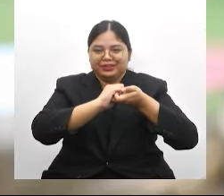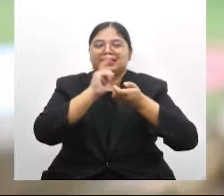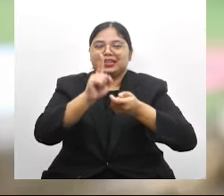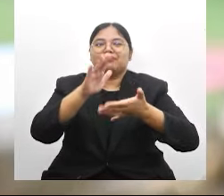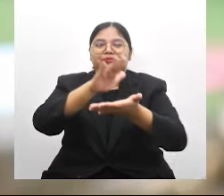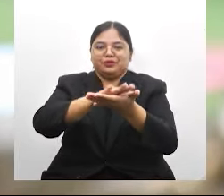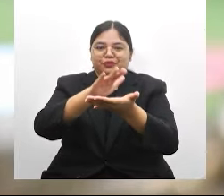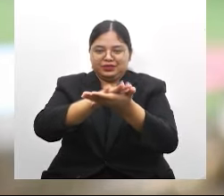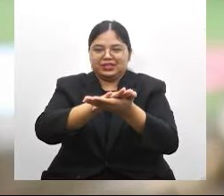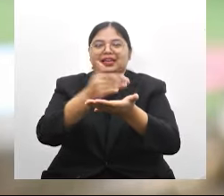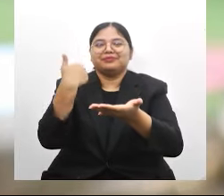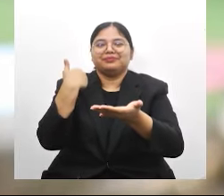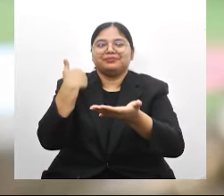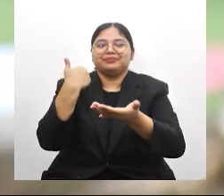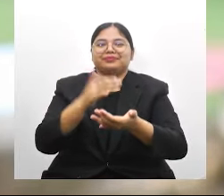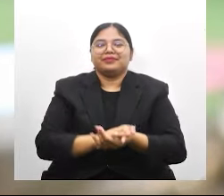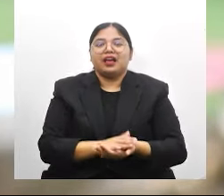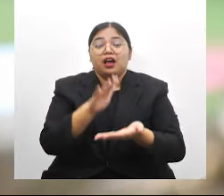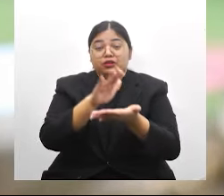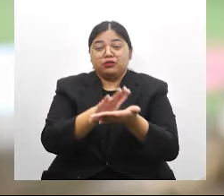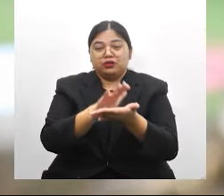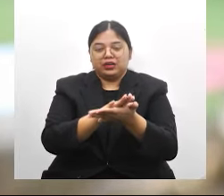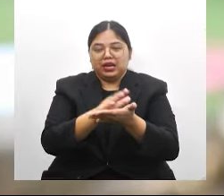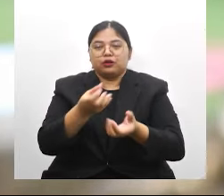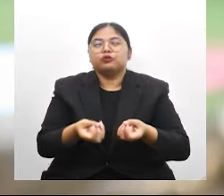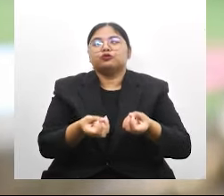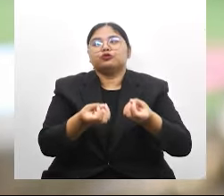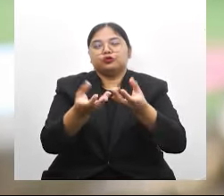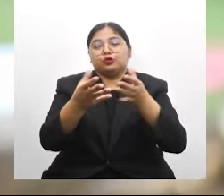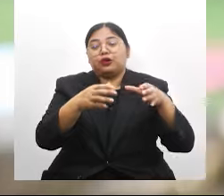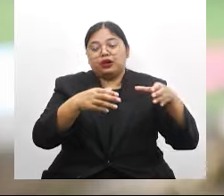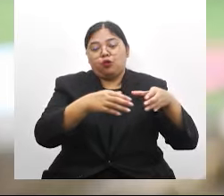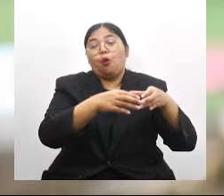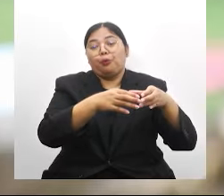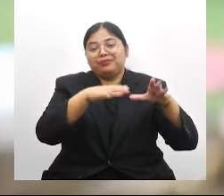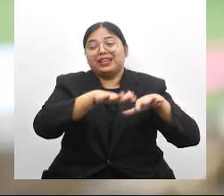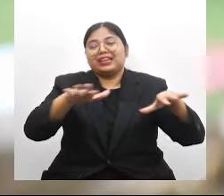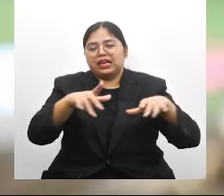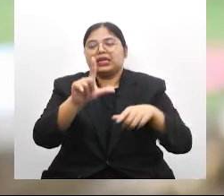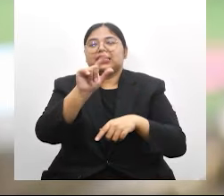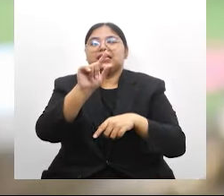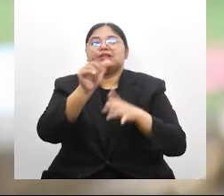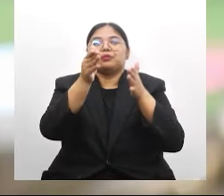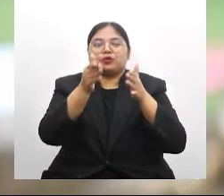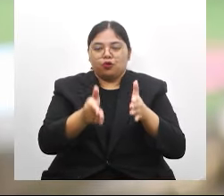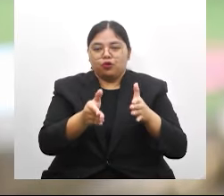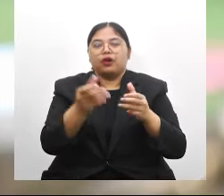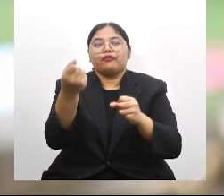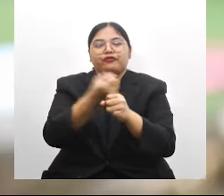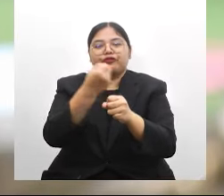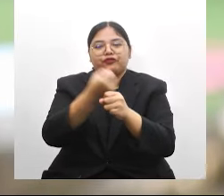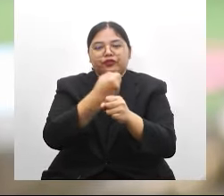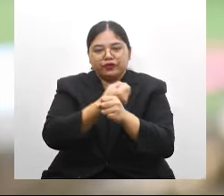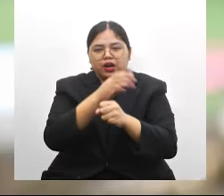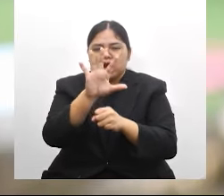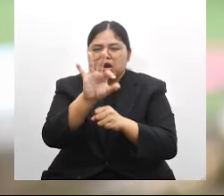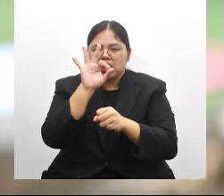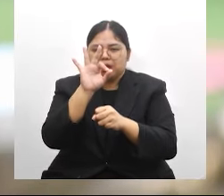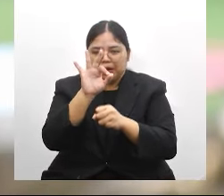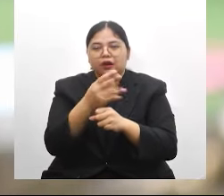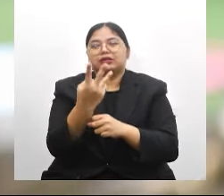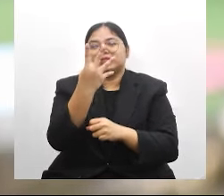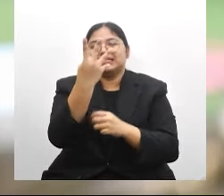กันก็ตอนนี้ก็ทางทางโรงเรียนก็ส่งนักเรียนไปฝึกประมาณ 20คนแต่ว่าตอนเนี้ยเราได้ผ่านการคัดเลือกประมาณ 4คนที่